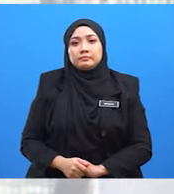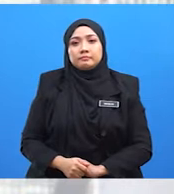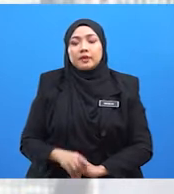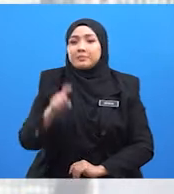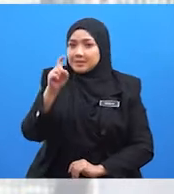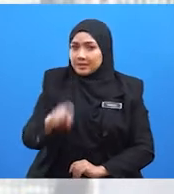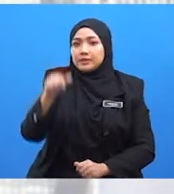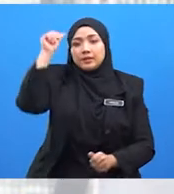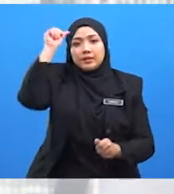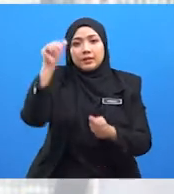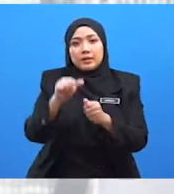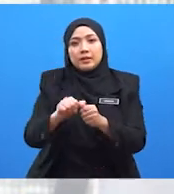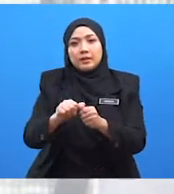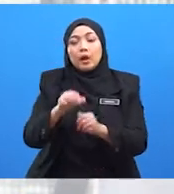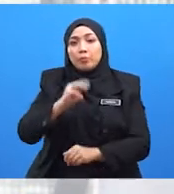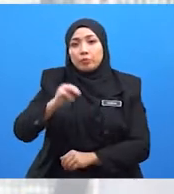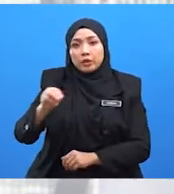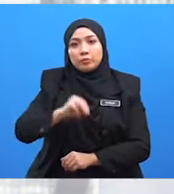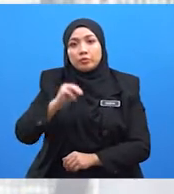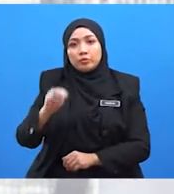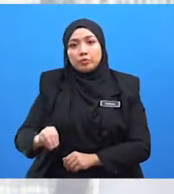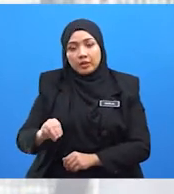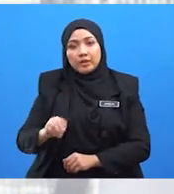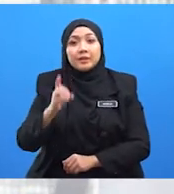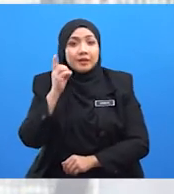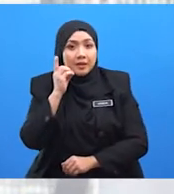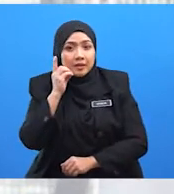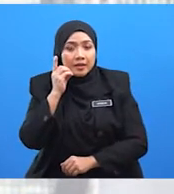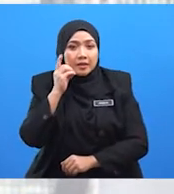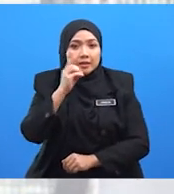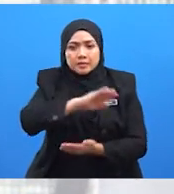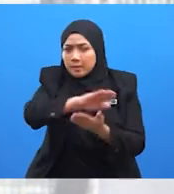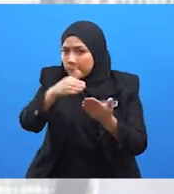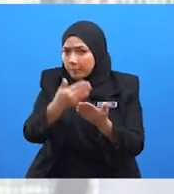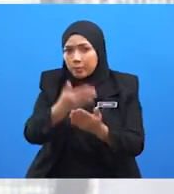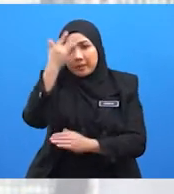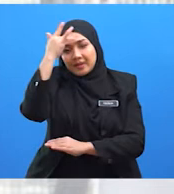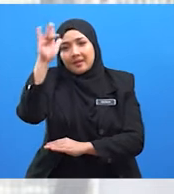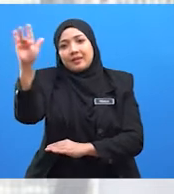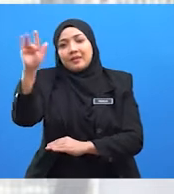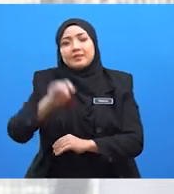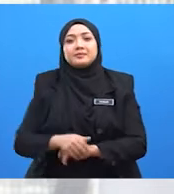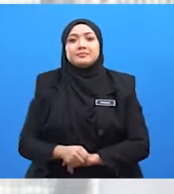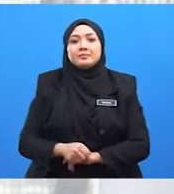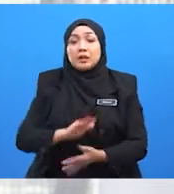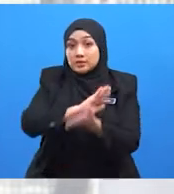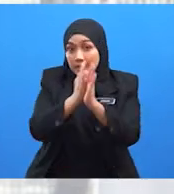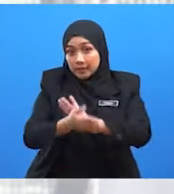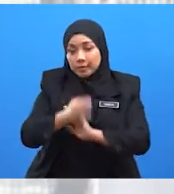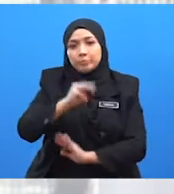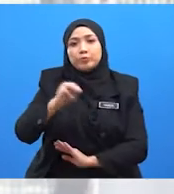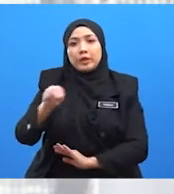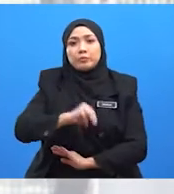Haruslah ingat. Murid-murid cikgu Dash kan semua pandai-pandai? Jadi